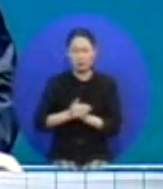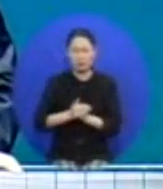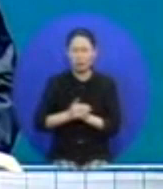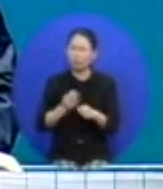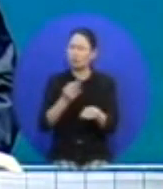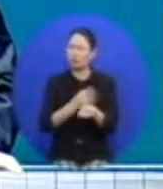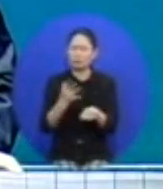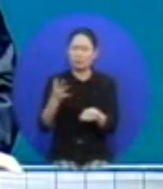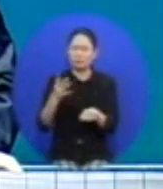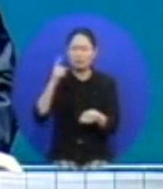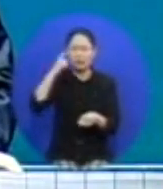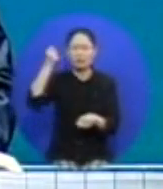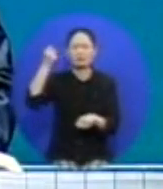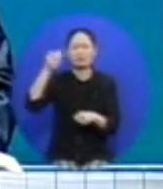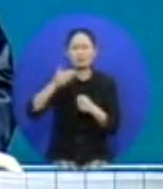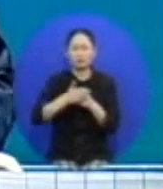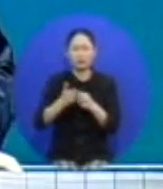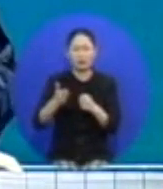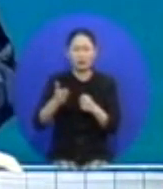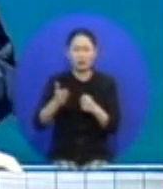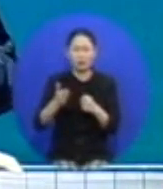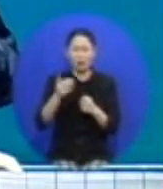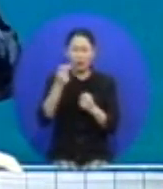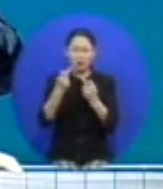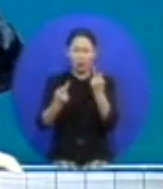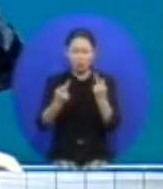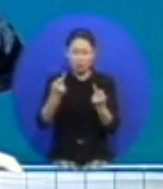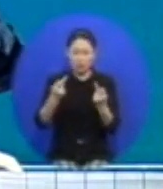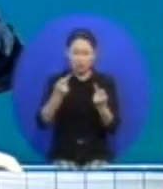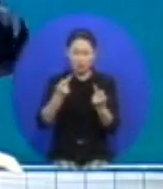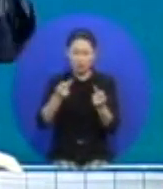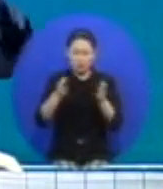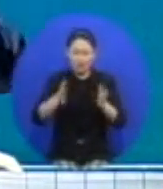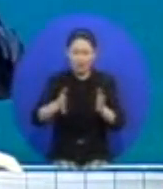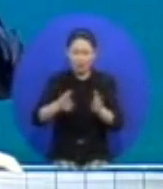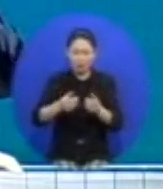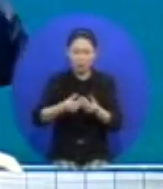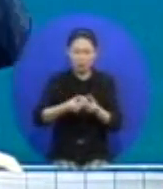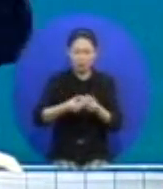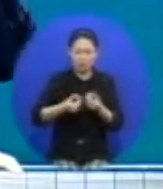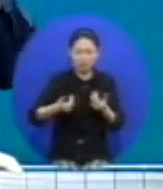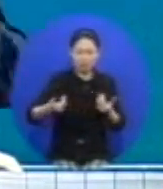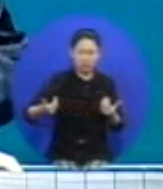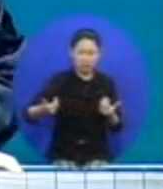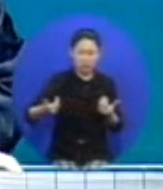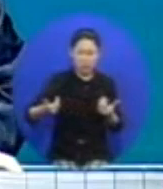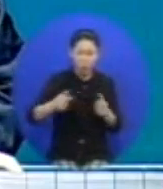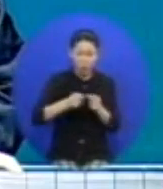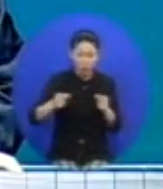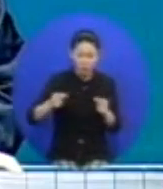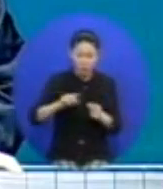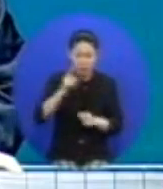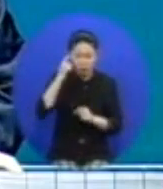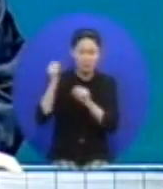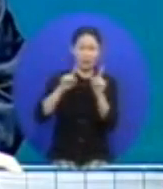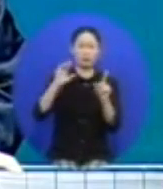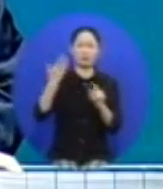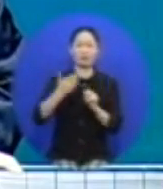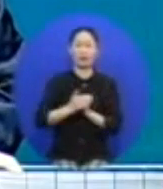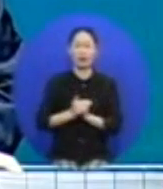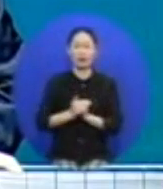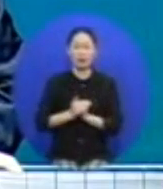맏아들 형제들끼리 사이가 벌어져서 오래가면 정신 똑바로 잘해야 되요